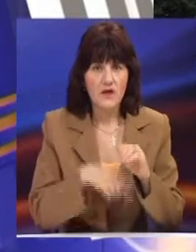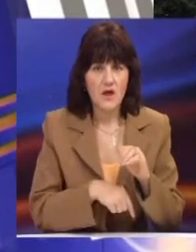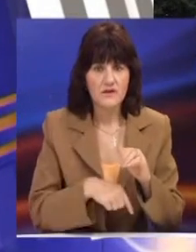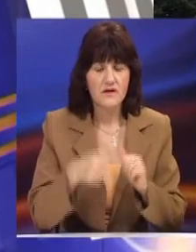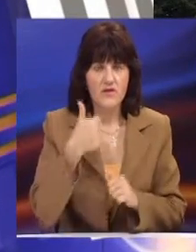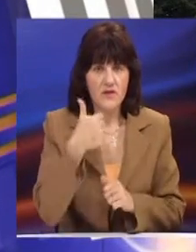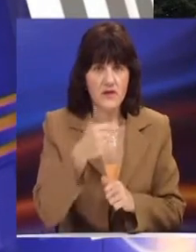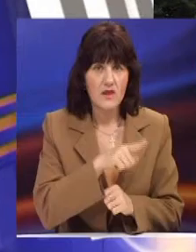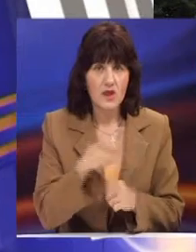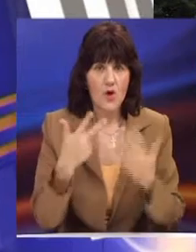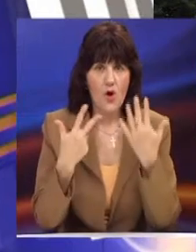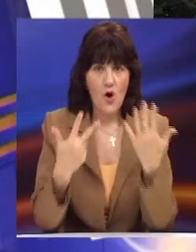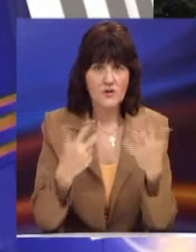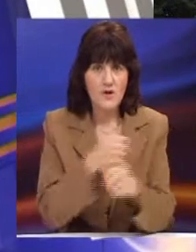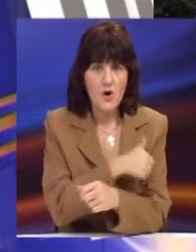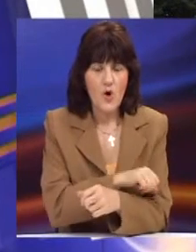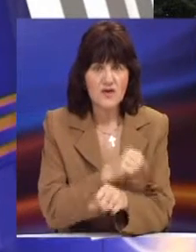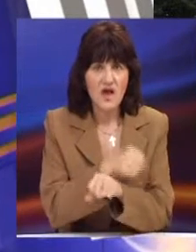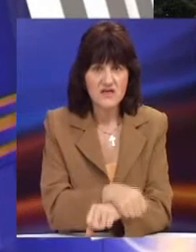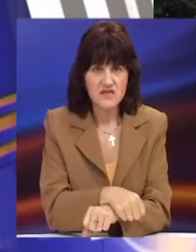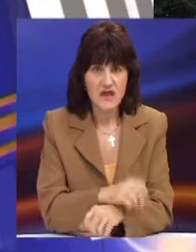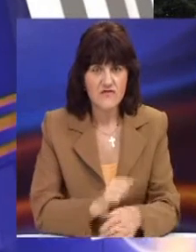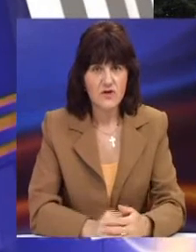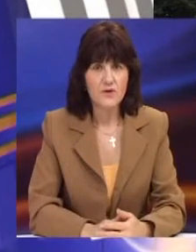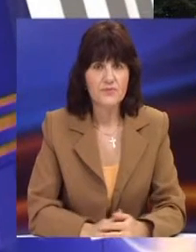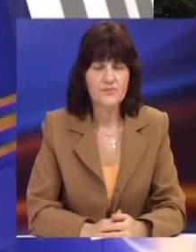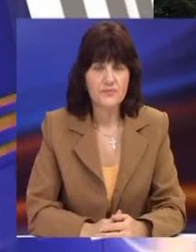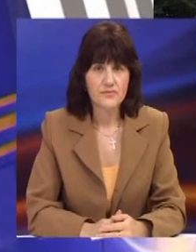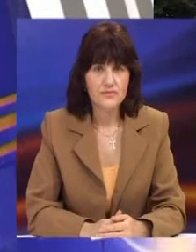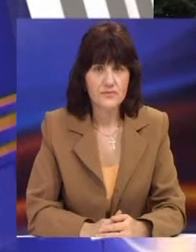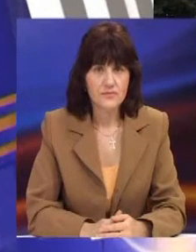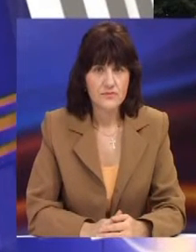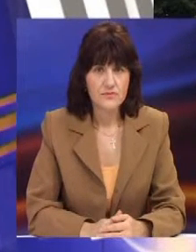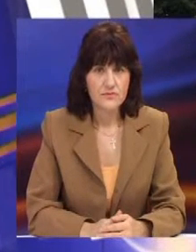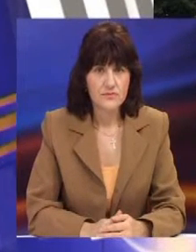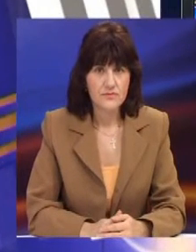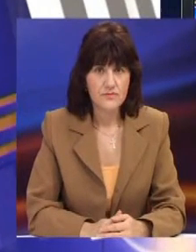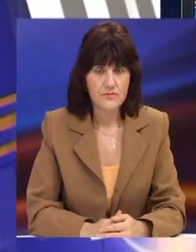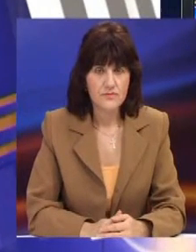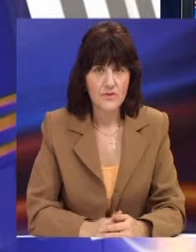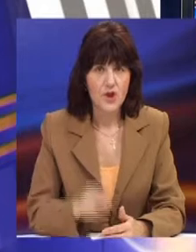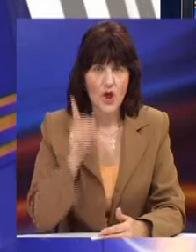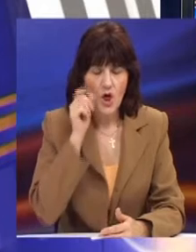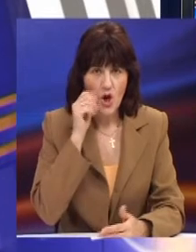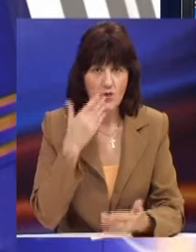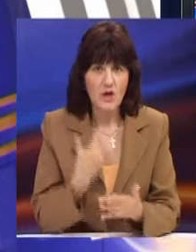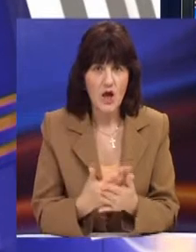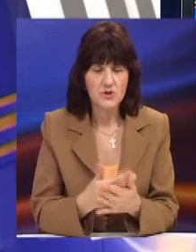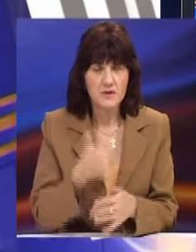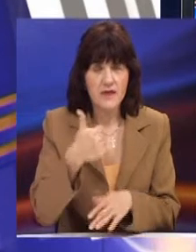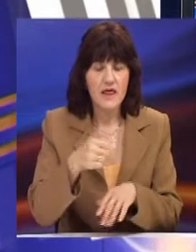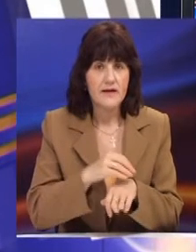od 1 do 8 godina zatvora. Za Infoblog, Sandra Iršević. Roditelji